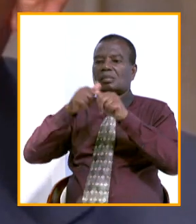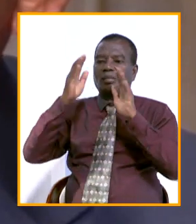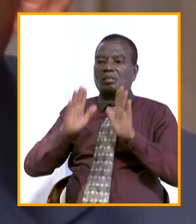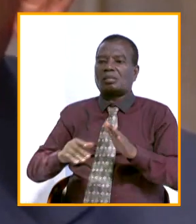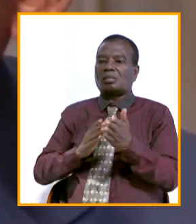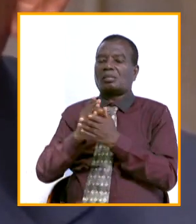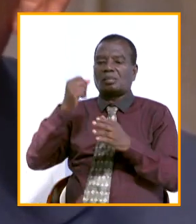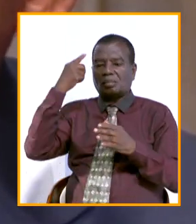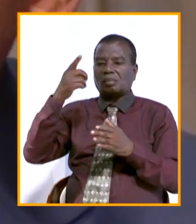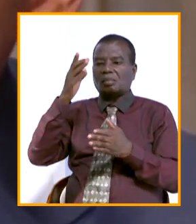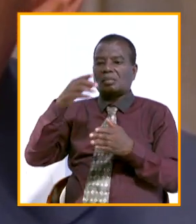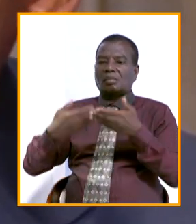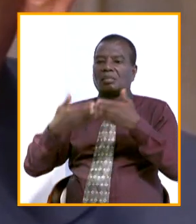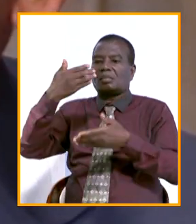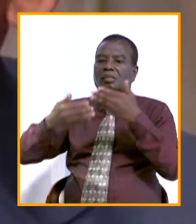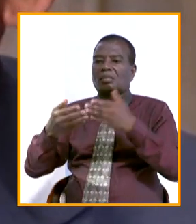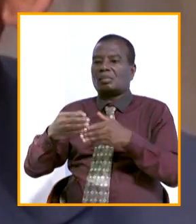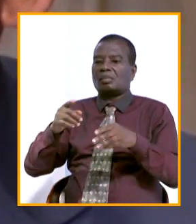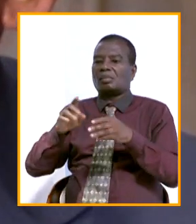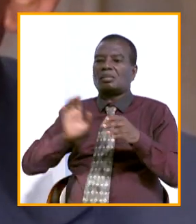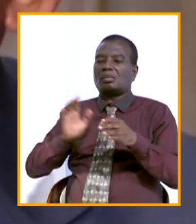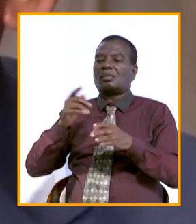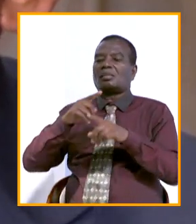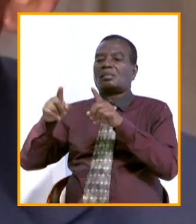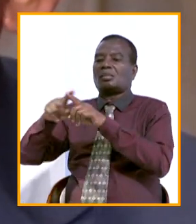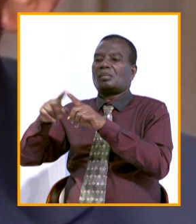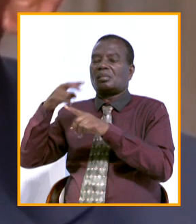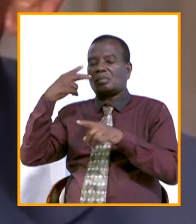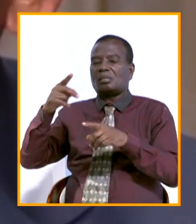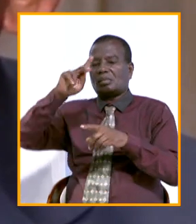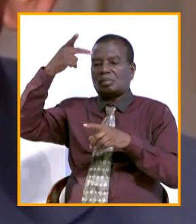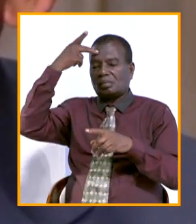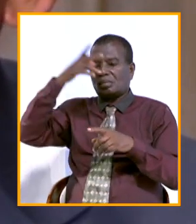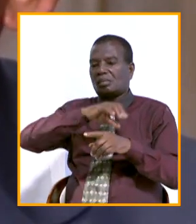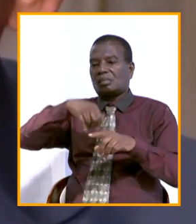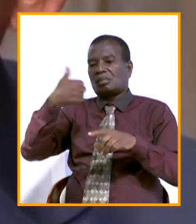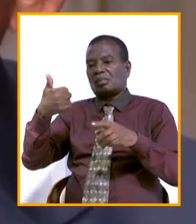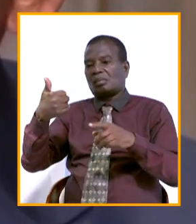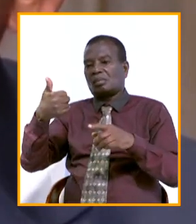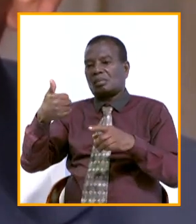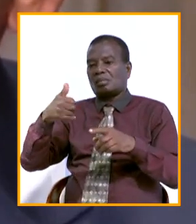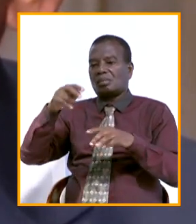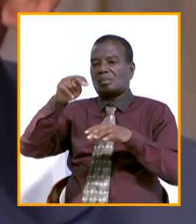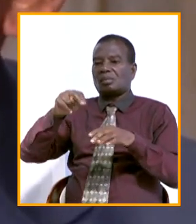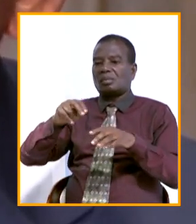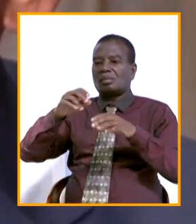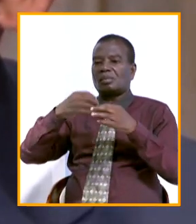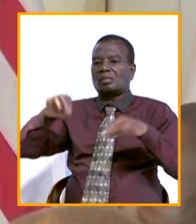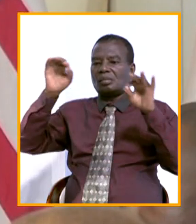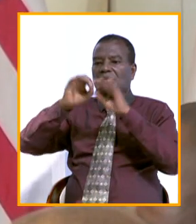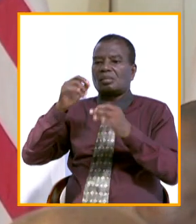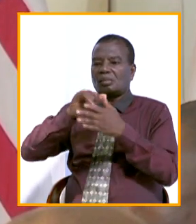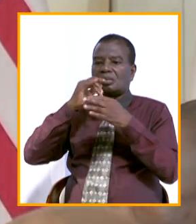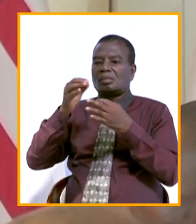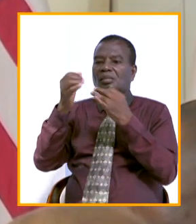bien compris que, quelles que soient nos différences et nos divergences de vues politiques ou d'autres natures, l'essentiel et le plus important, c'est le